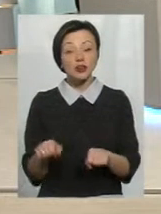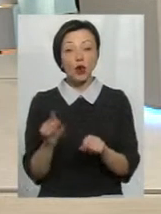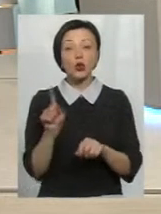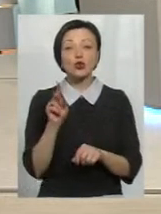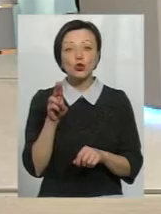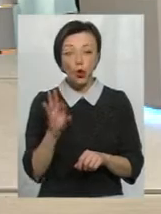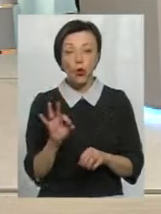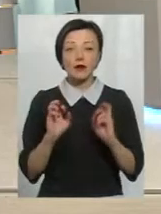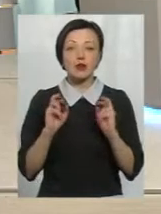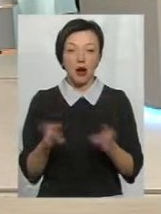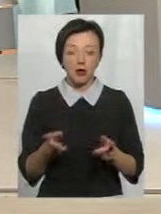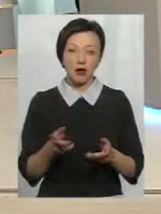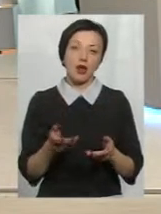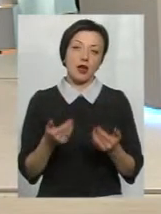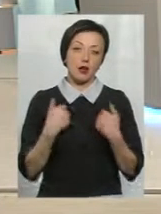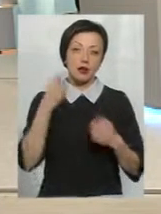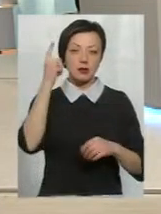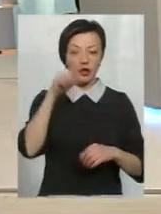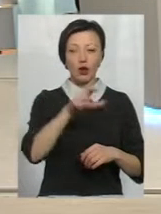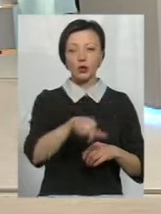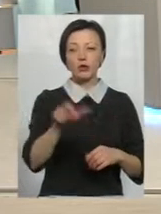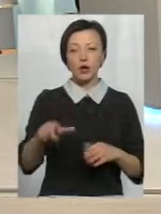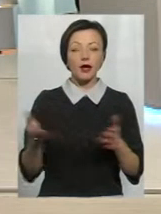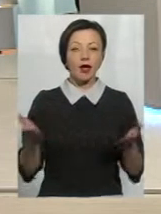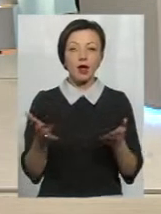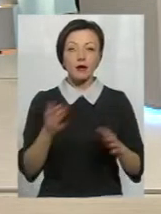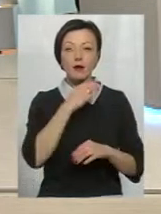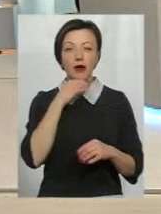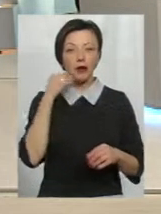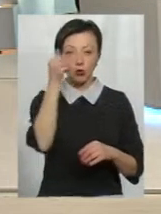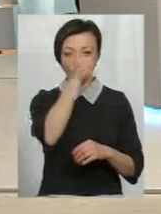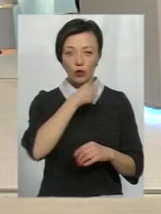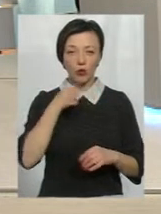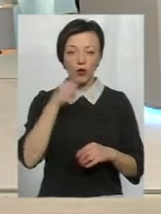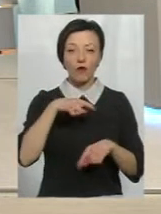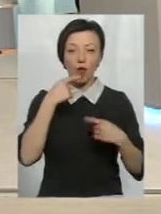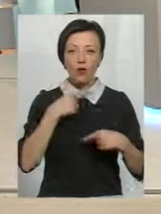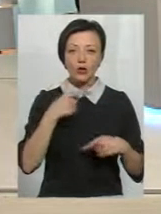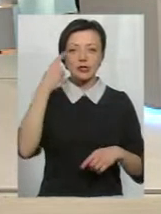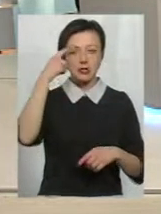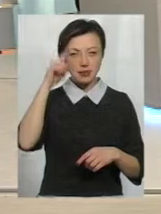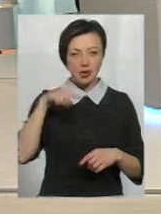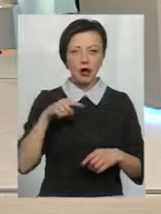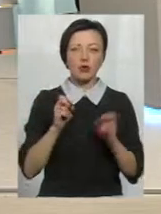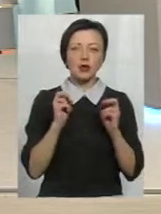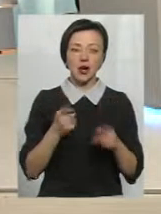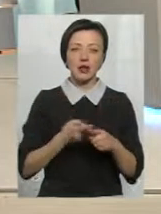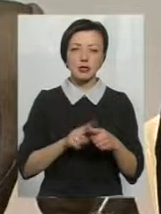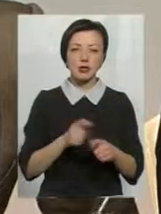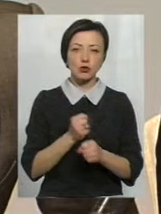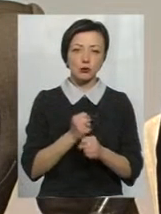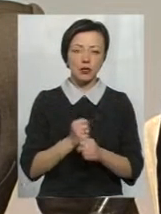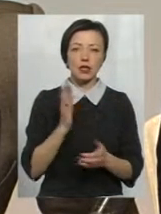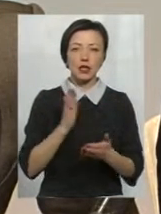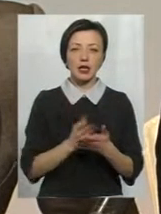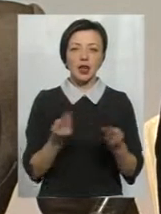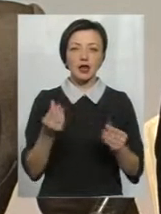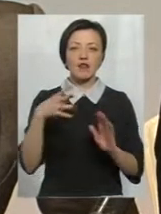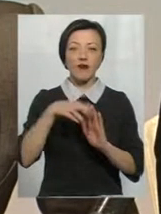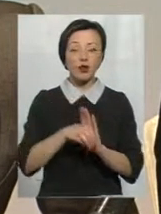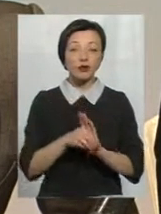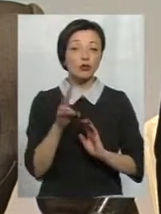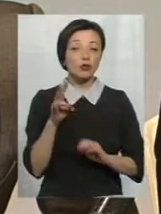чином. Ось, я знаю людей, які, в принципі, не один рік говорять про те, що вони знають, як це зробити, що є інвестор.